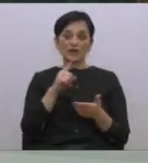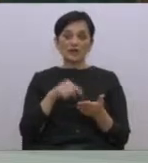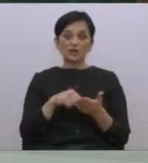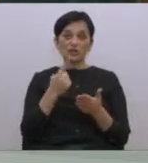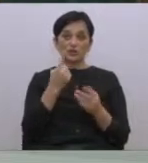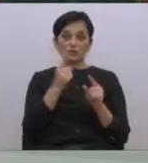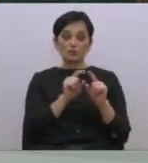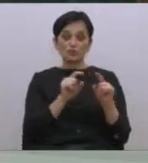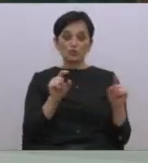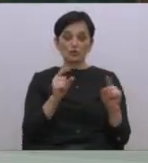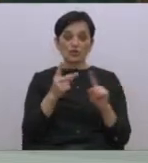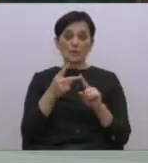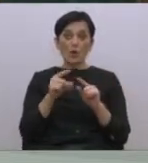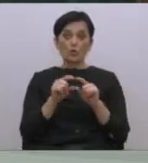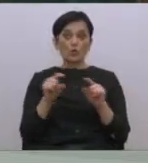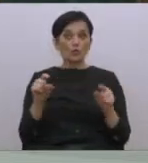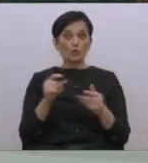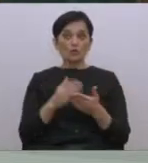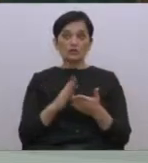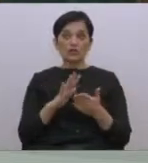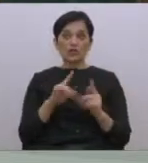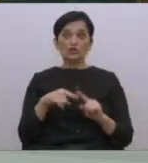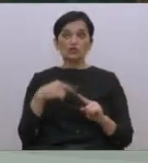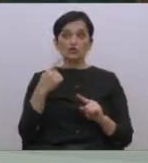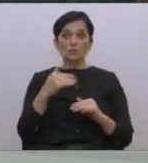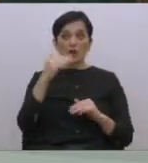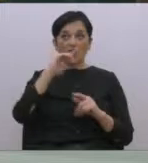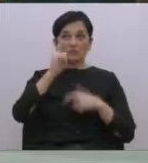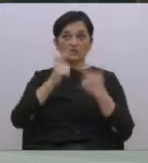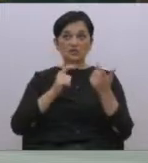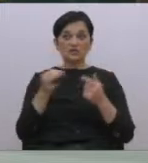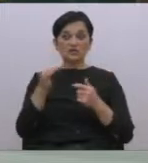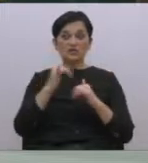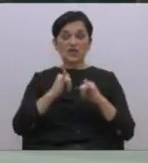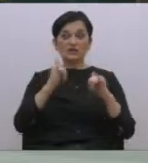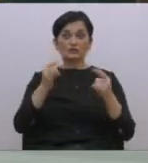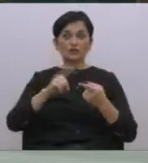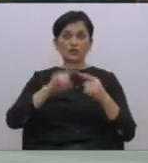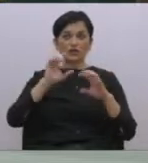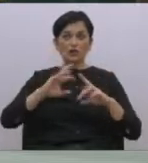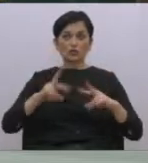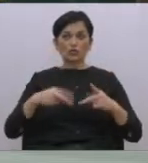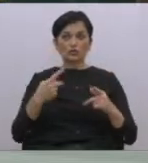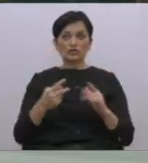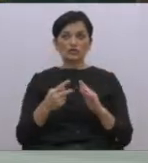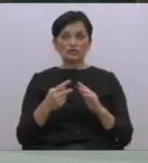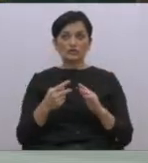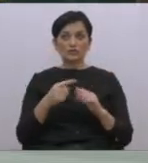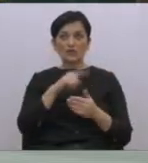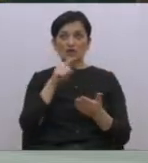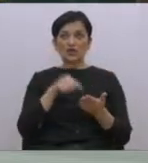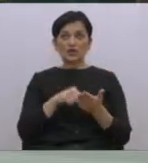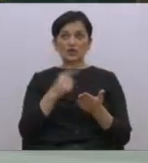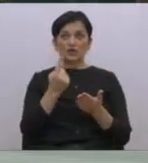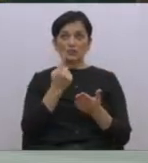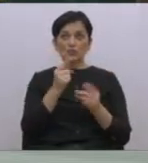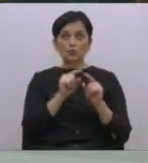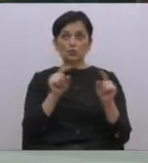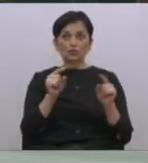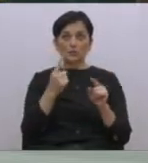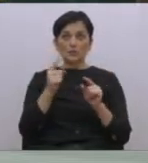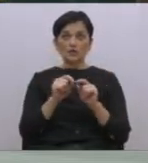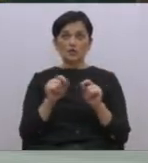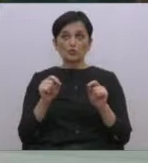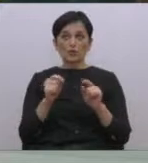pirul muhtan da meori muhtan araris. Shemdegi magamtia regionshi ganitebis shesakheb kanushtsvloba. Kitkhvebi pirul muhlis, pirul